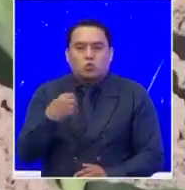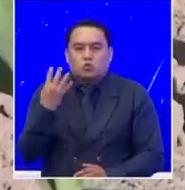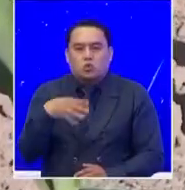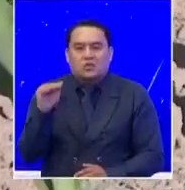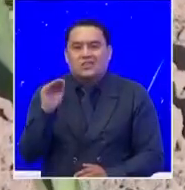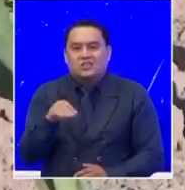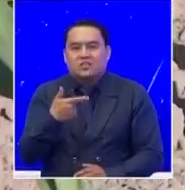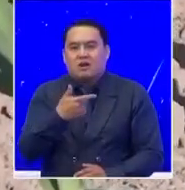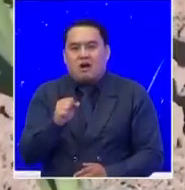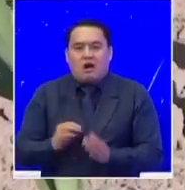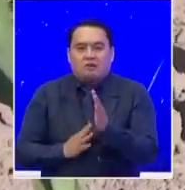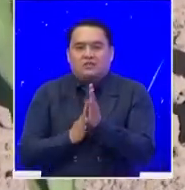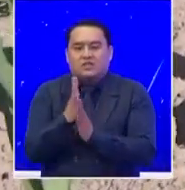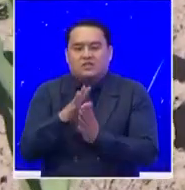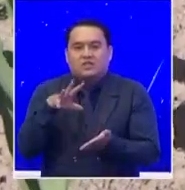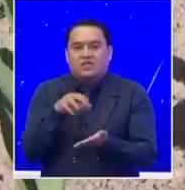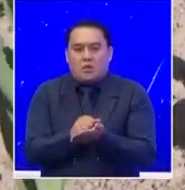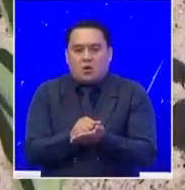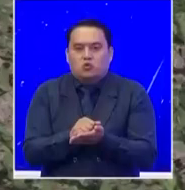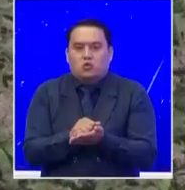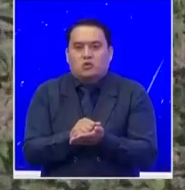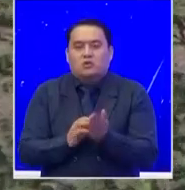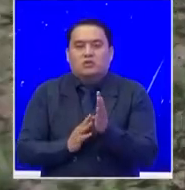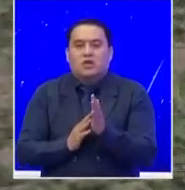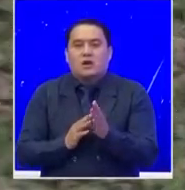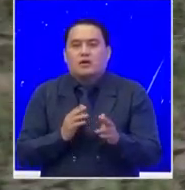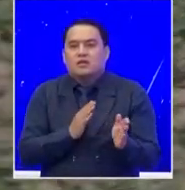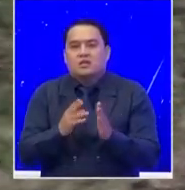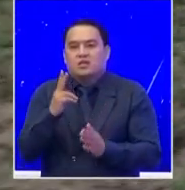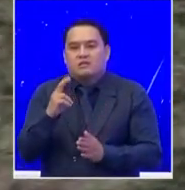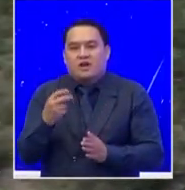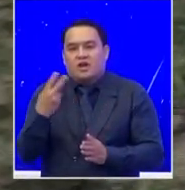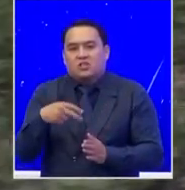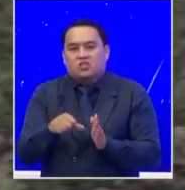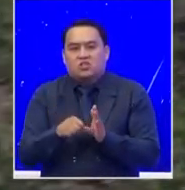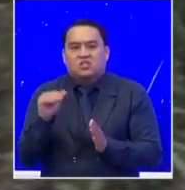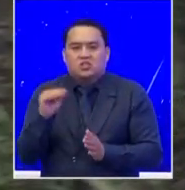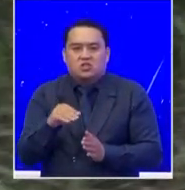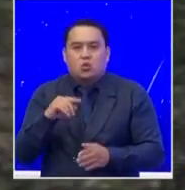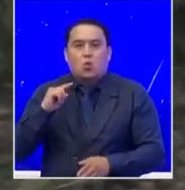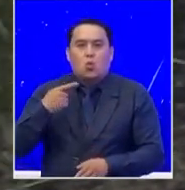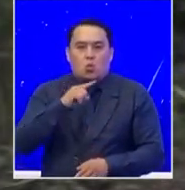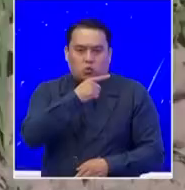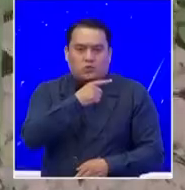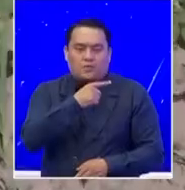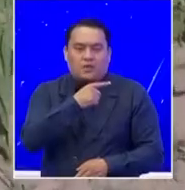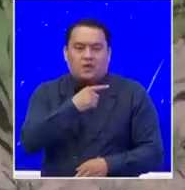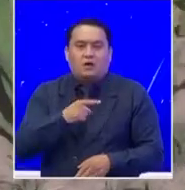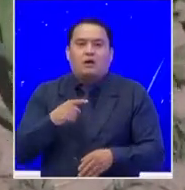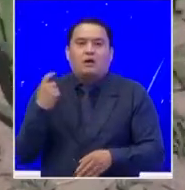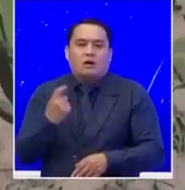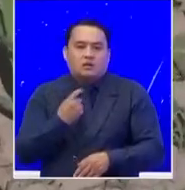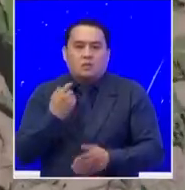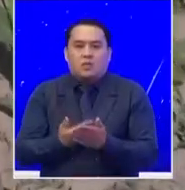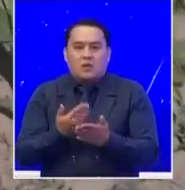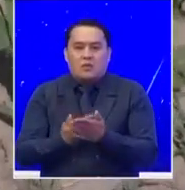земель, около 13 тысяч из которых отведены под многолетние травы. Порядка 26 тысяч гектаров заняты кукурузой. По словам сельхозпроизводителей,